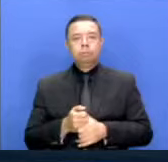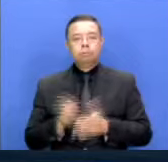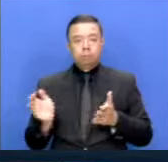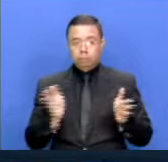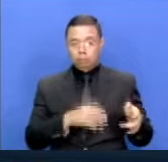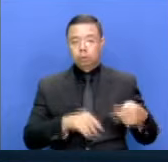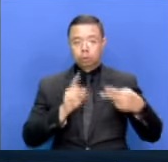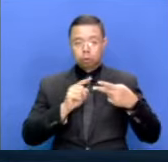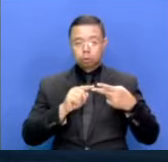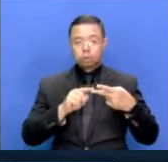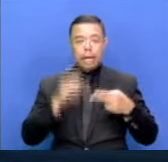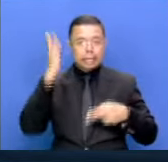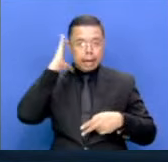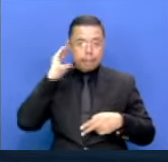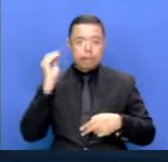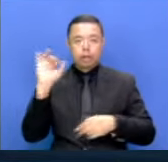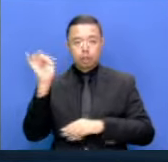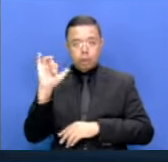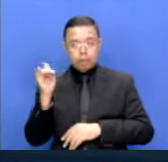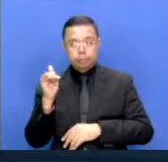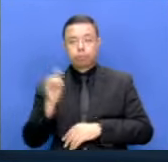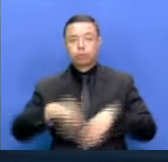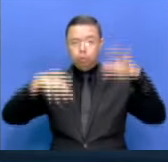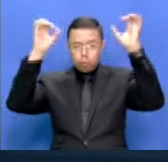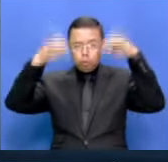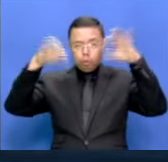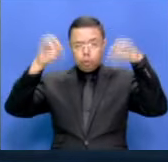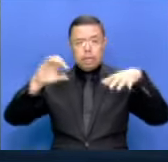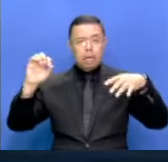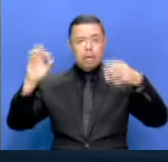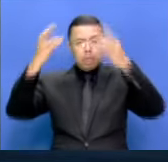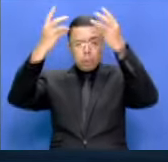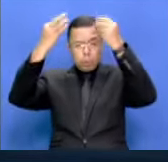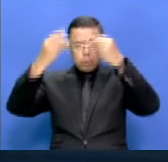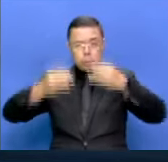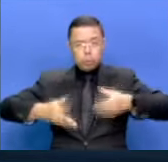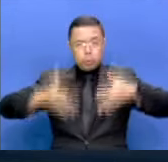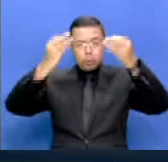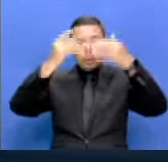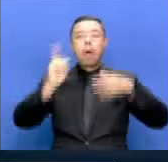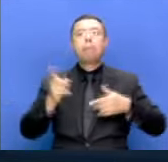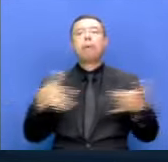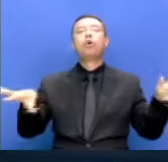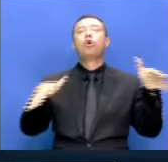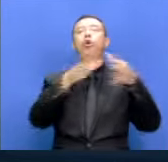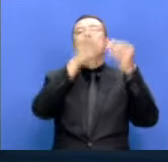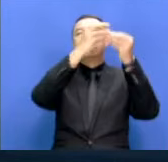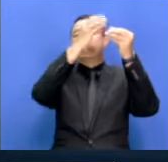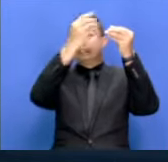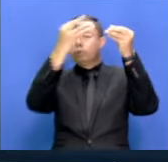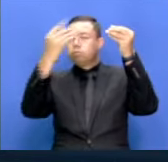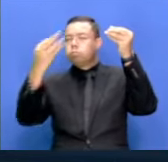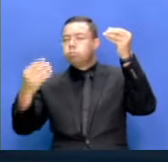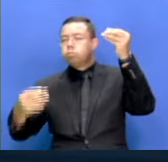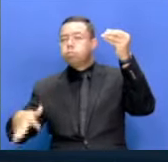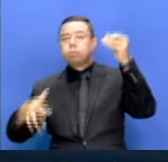Kita beralih ke Sleman, Yogyakarta. Pemirsa, hujan abu Gunung Merapi membuat tanaman pertanian milik warga di